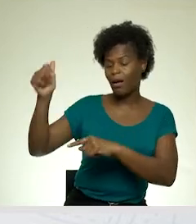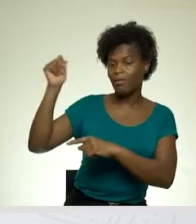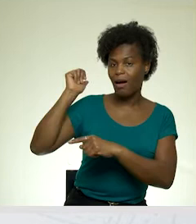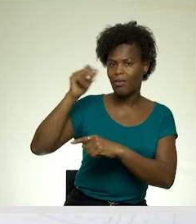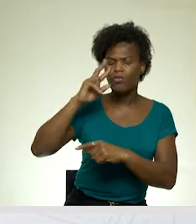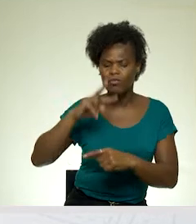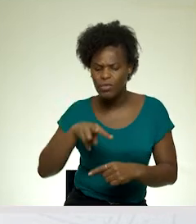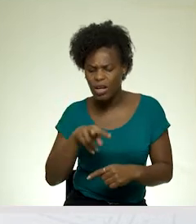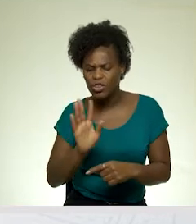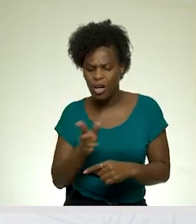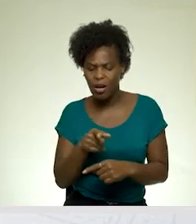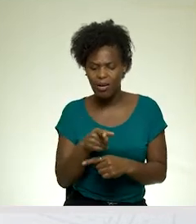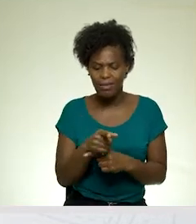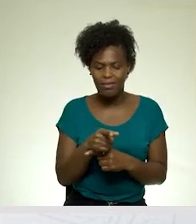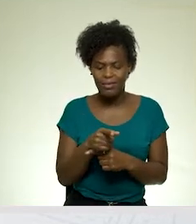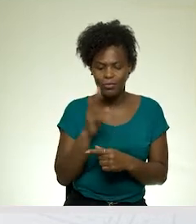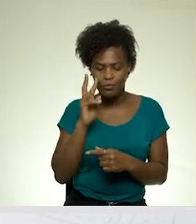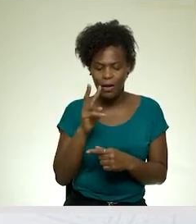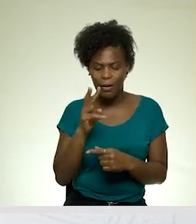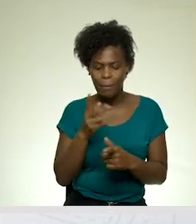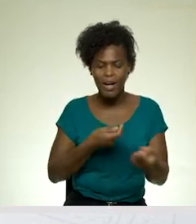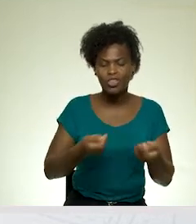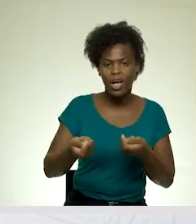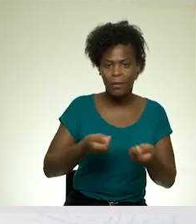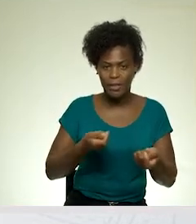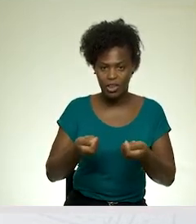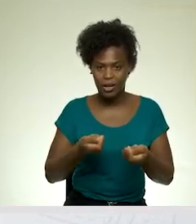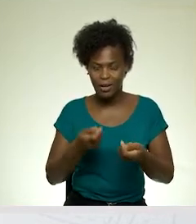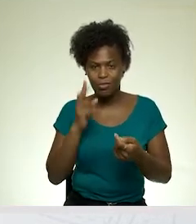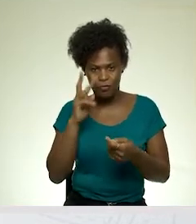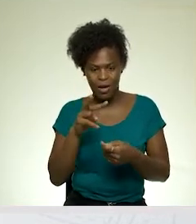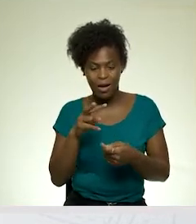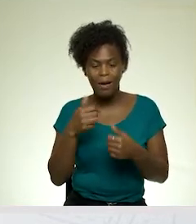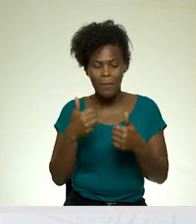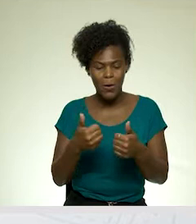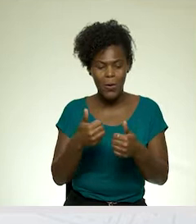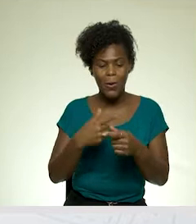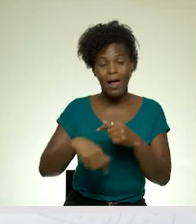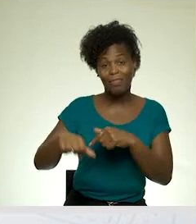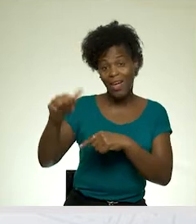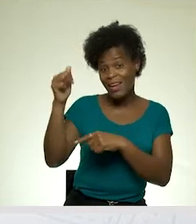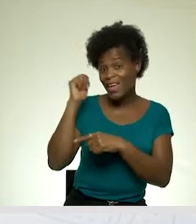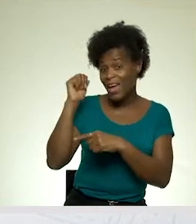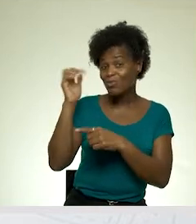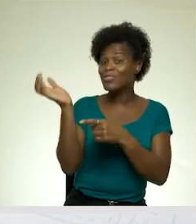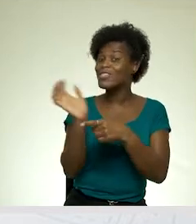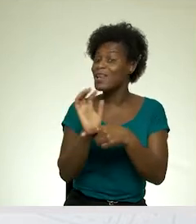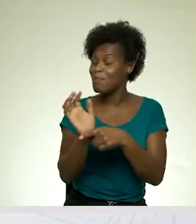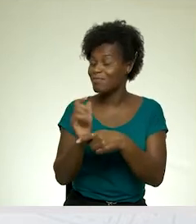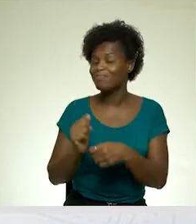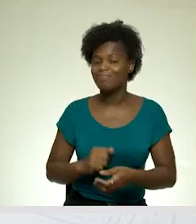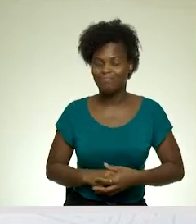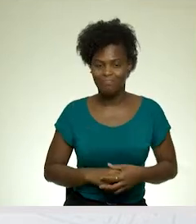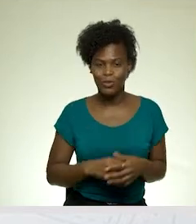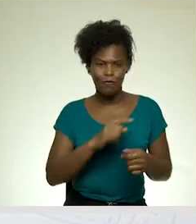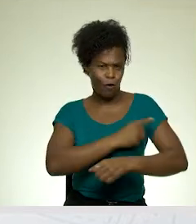l'as trouvé? Tu as vu le marché? Ah, très bien. Le marché se trouve derrière le cinéma. Tu es